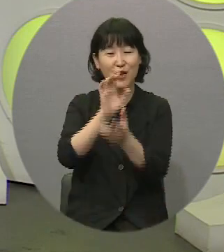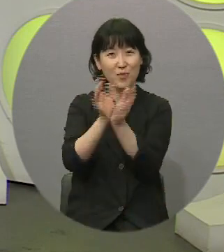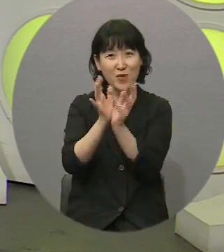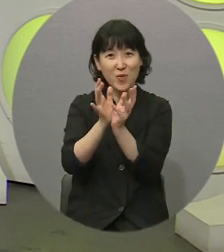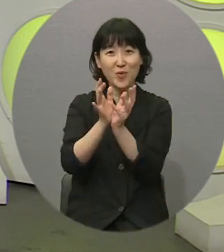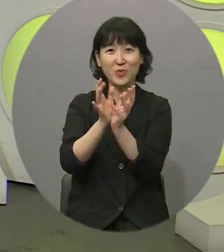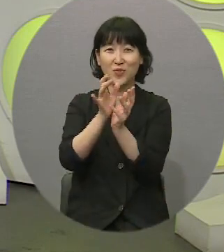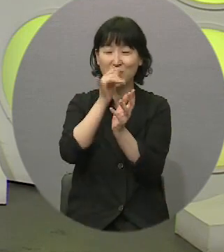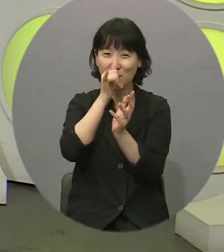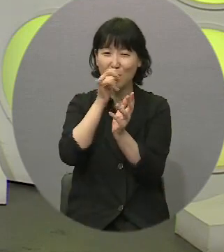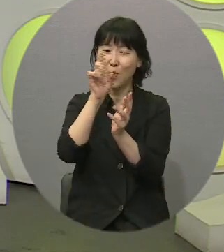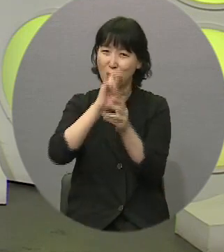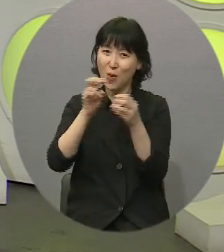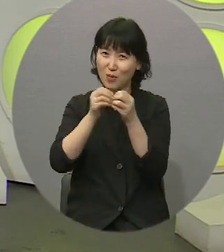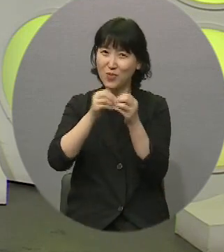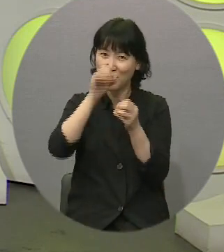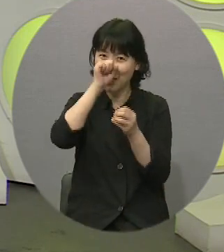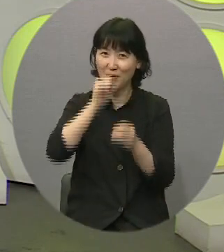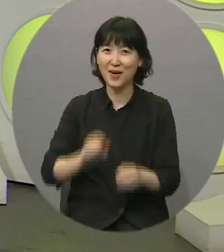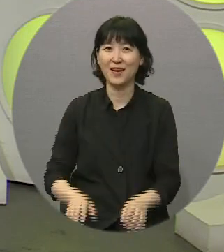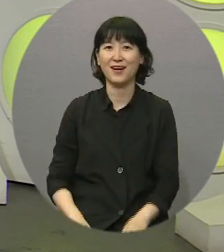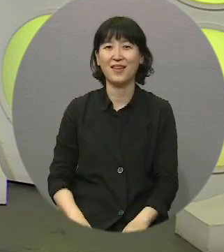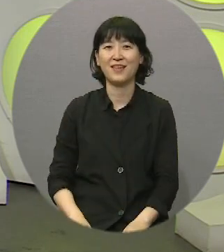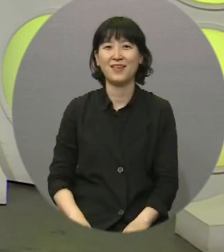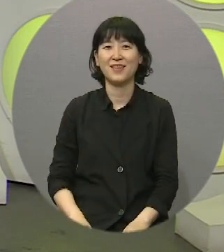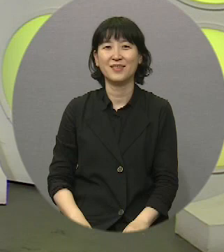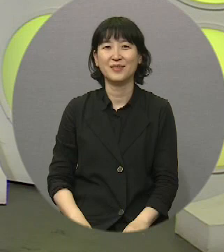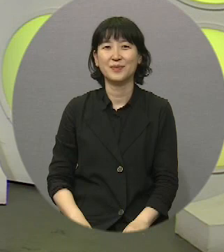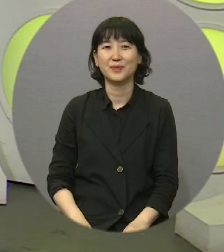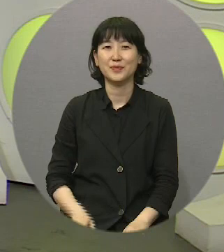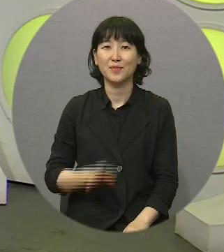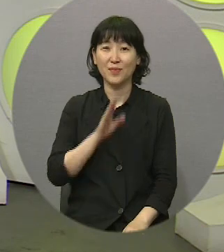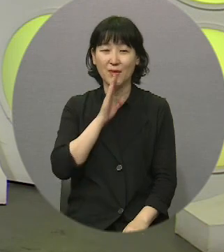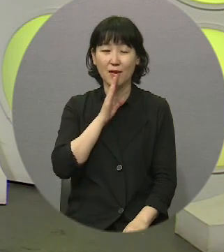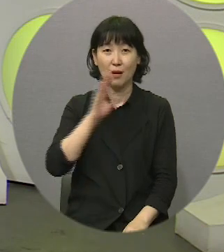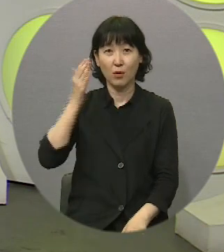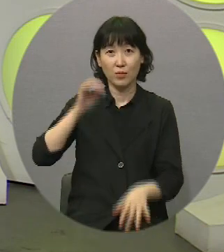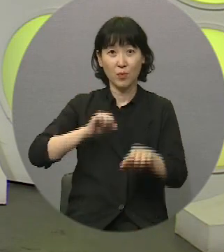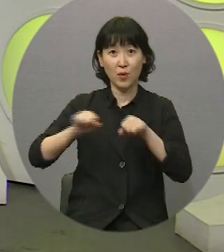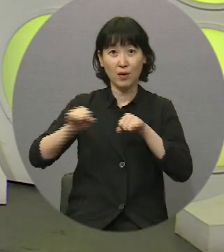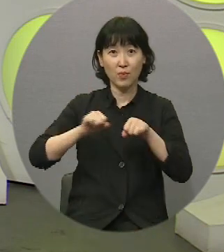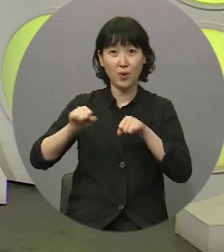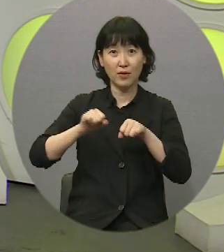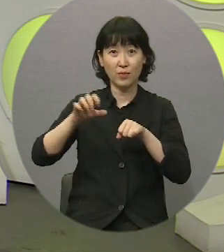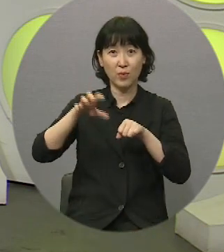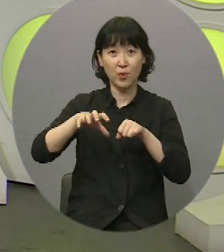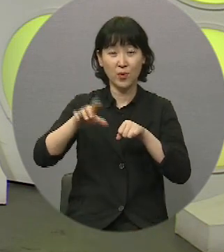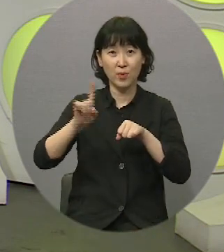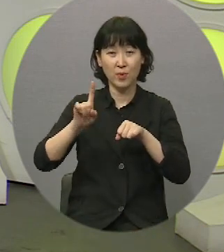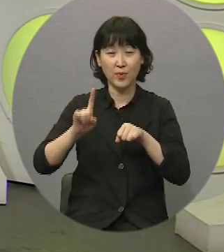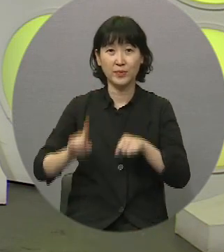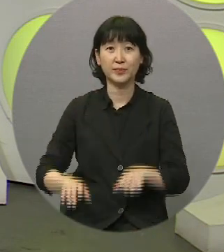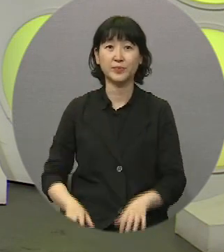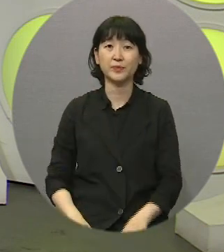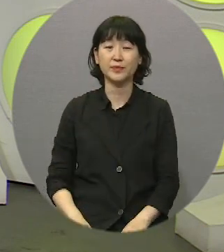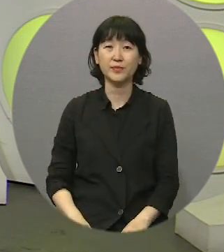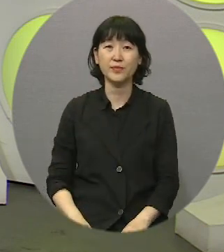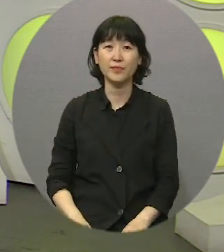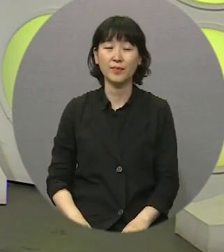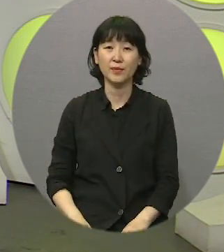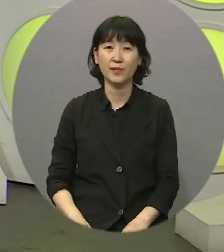했네. 그거를 기억했네. 네. 중독이네요. 네. 네. 지금 요즘 활동하고 있는 곳이 있잖아요. 또 라이브에서도 하시고. 네네네.